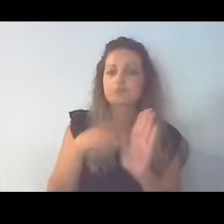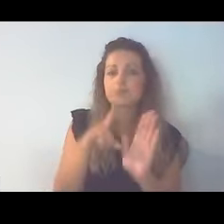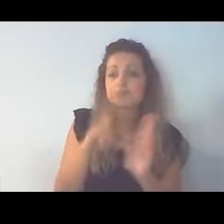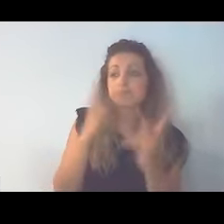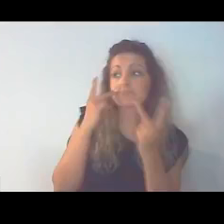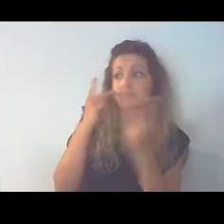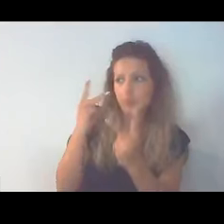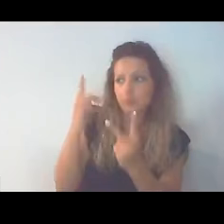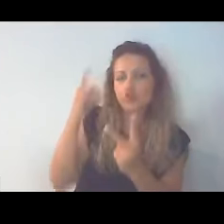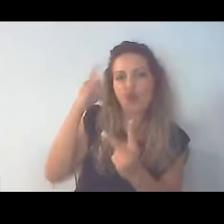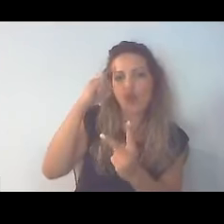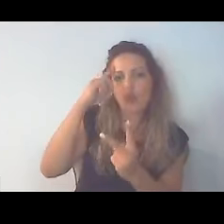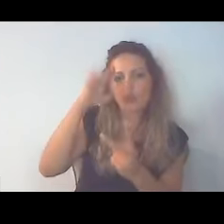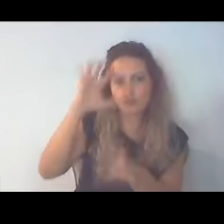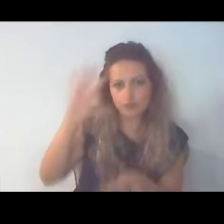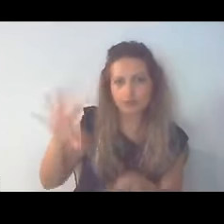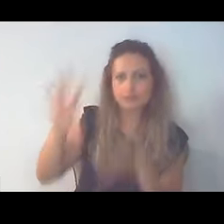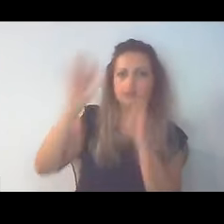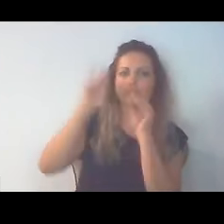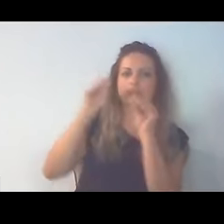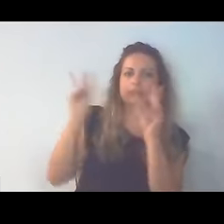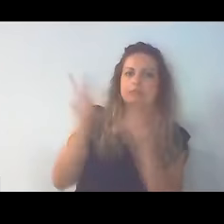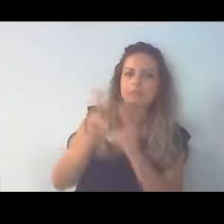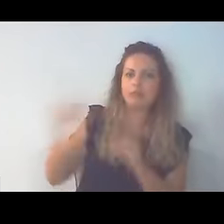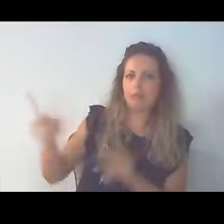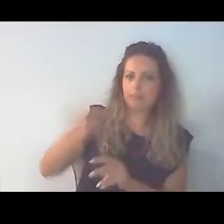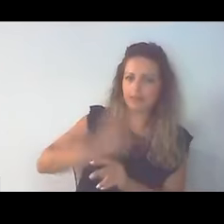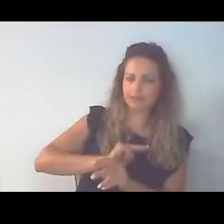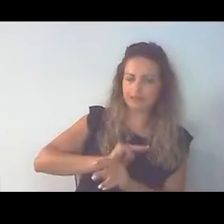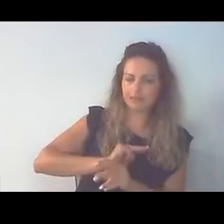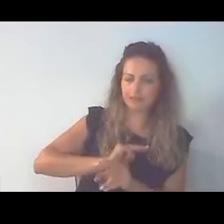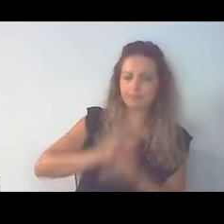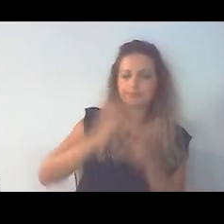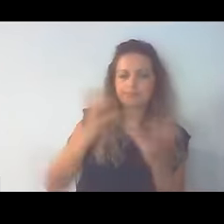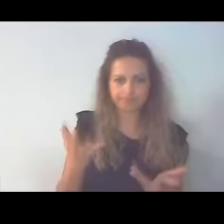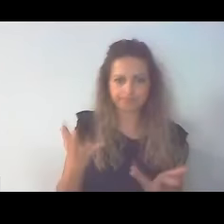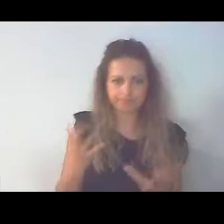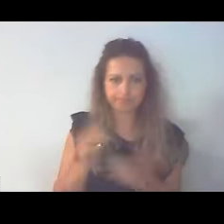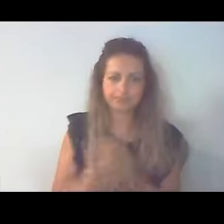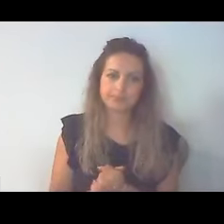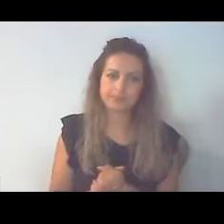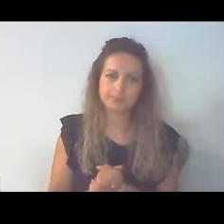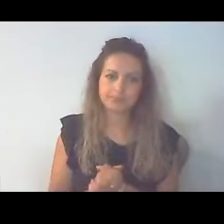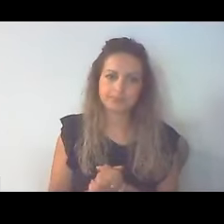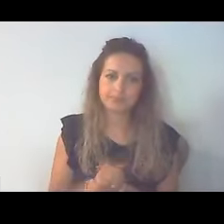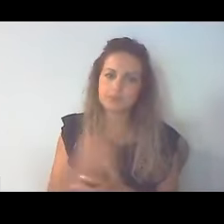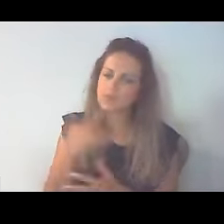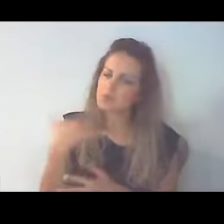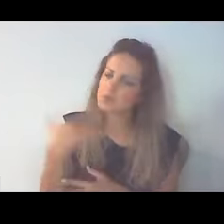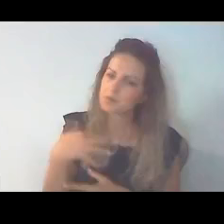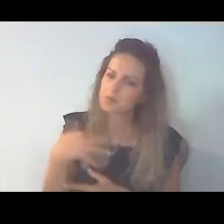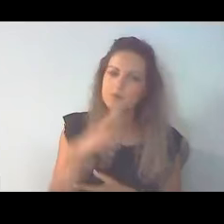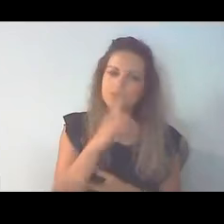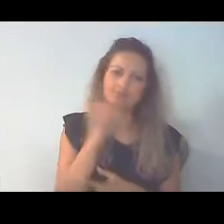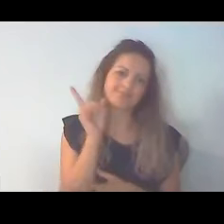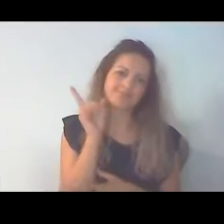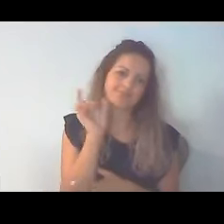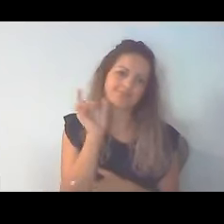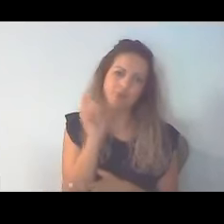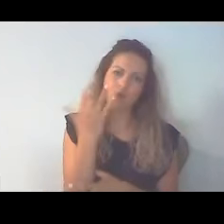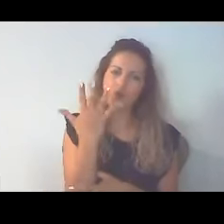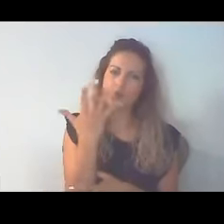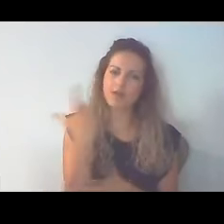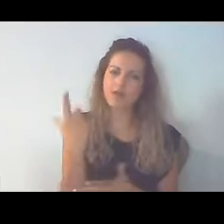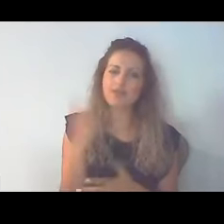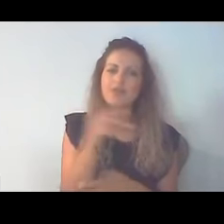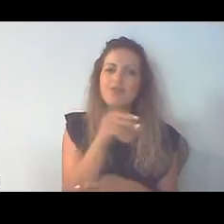για ποιο λόγο πρέπει να υπάρχει φεμινισμός σήμερα. Από εκεί και πέρα ήταν πολύ ενδιαφέρον όλο το κομμάτι σε σχέση με τους πολύμορφους αγώνες,